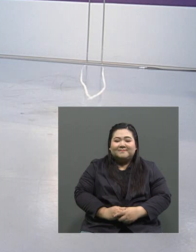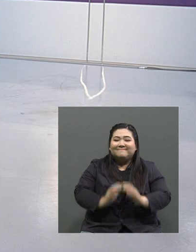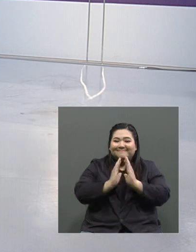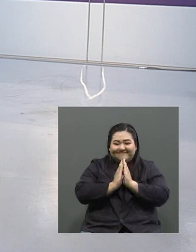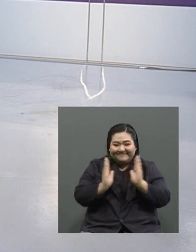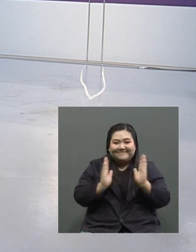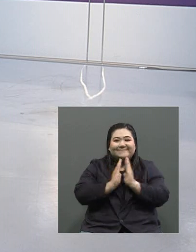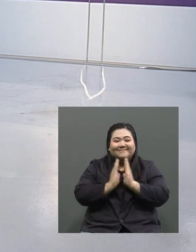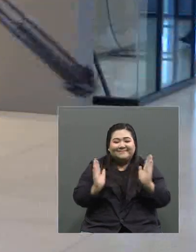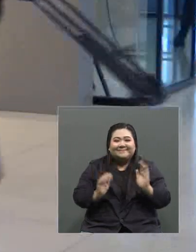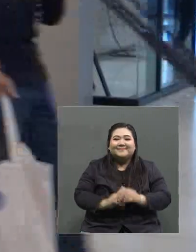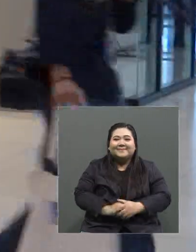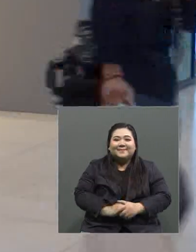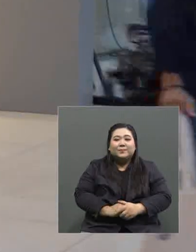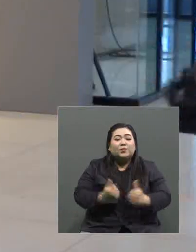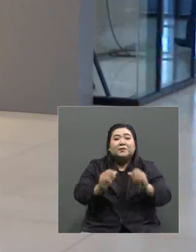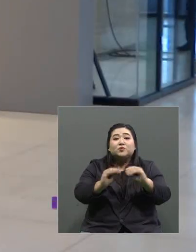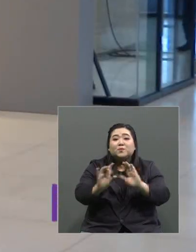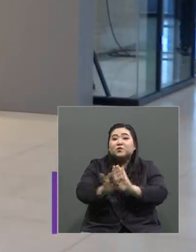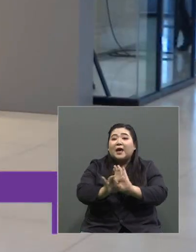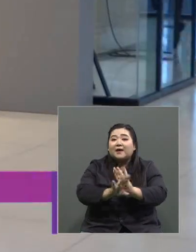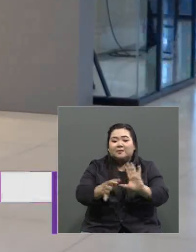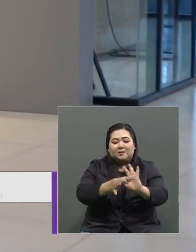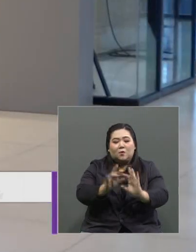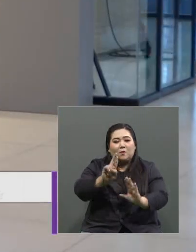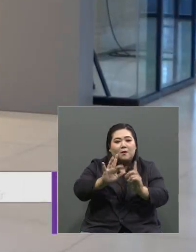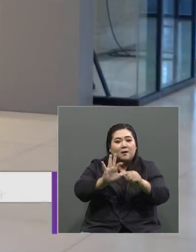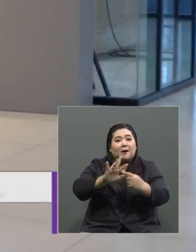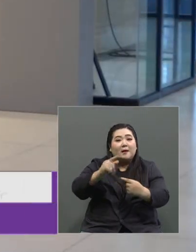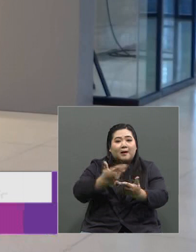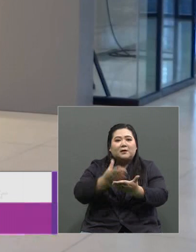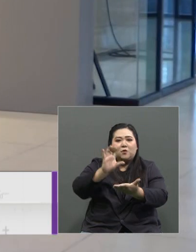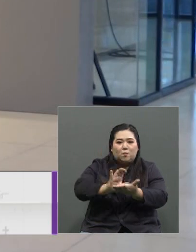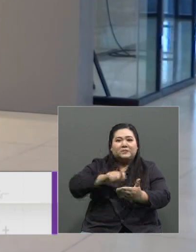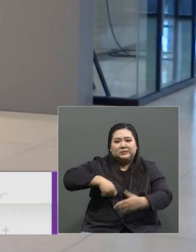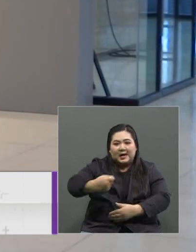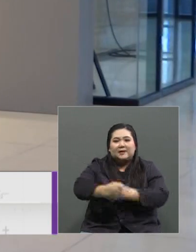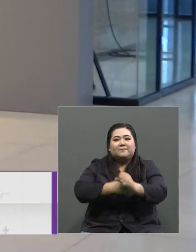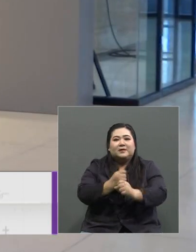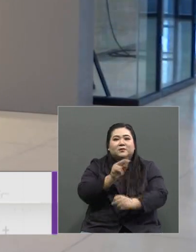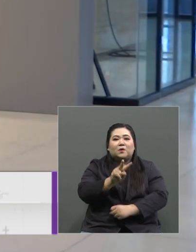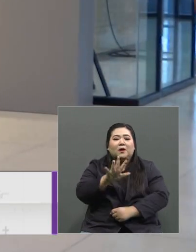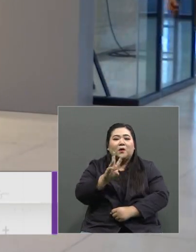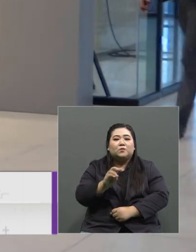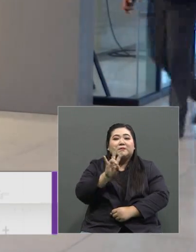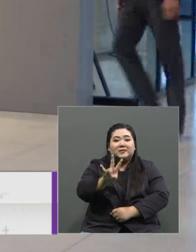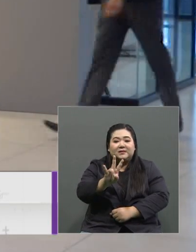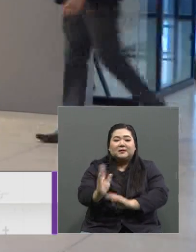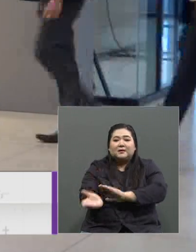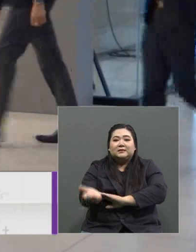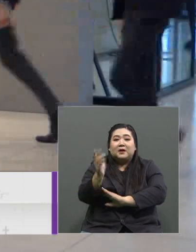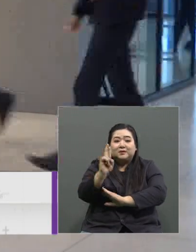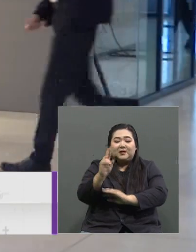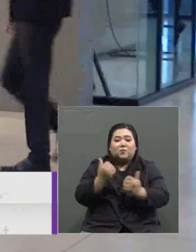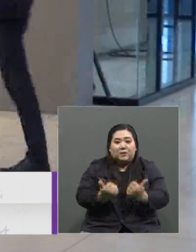วีรศักดิ์คุณปฐมาพรนะครับวันสุดท้ายของการพิจารณาร่างงบประมาณรายจ่ายประจำปีงบประมาณ 2567ช่วงเช้าที่ผ่านมา